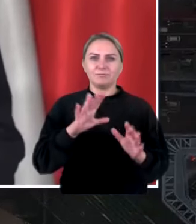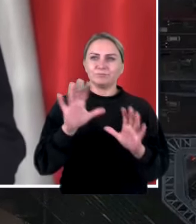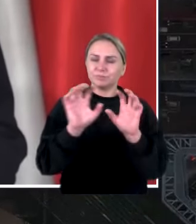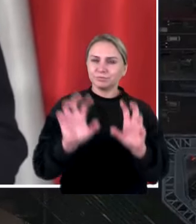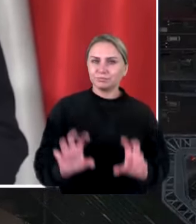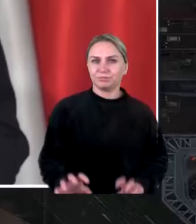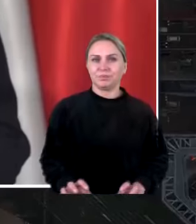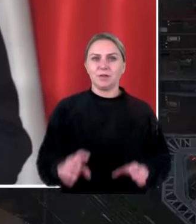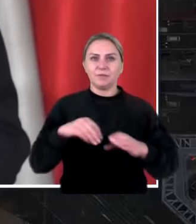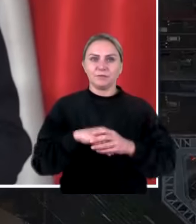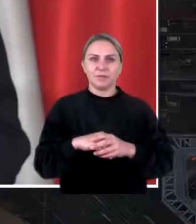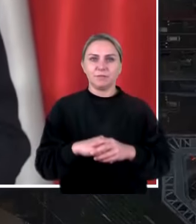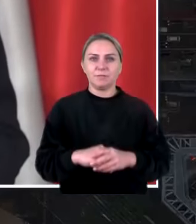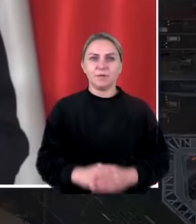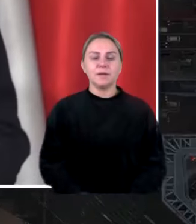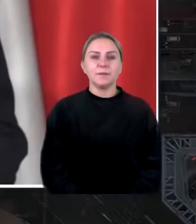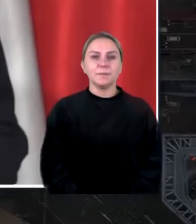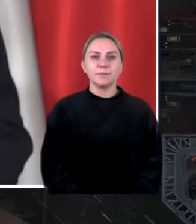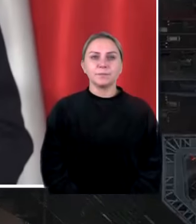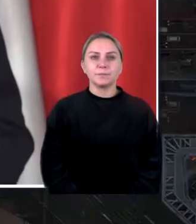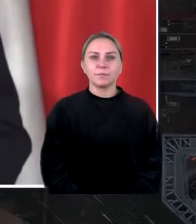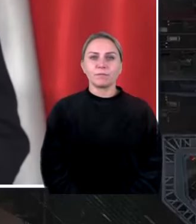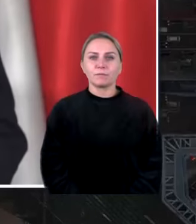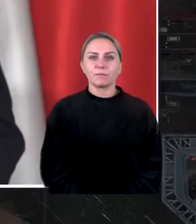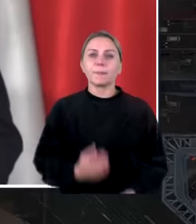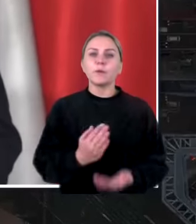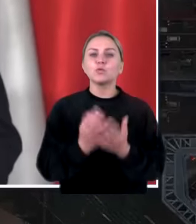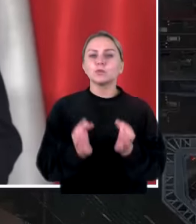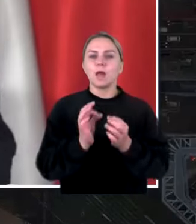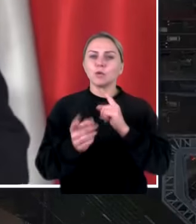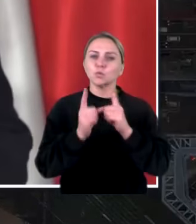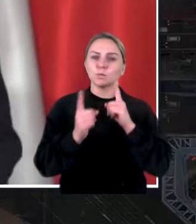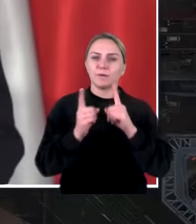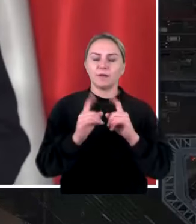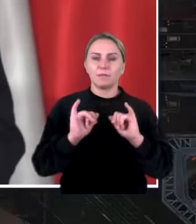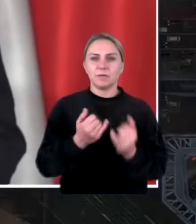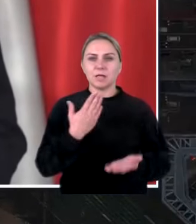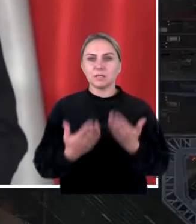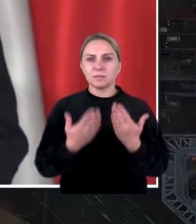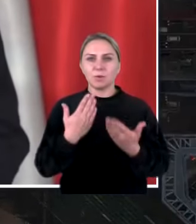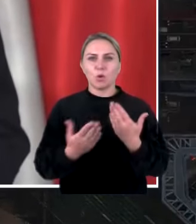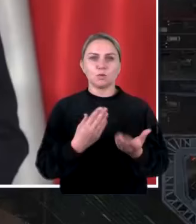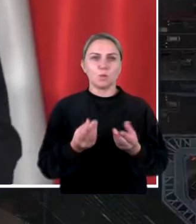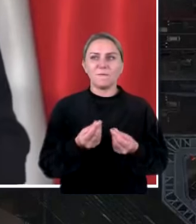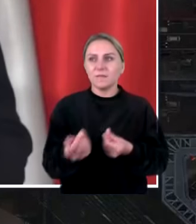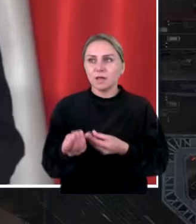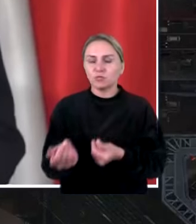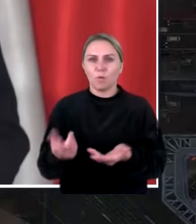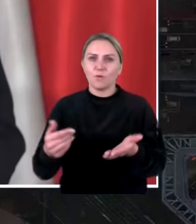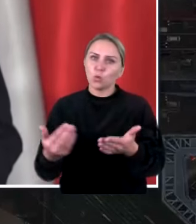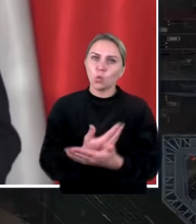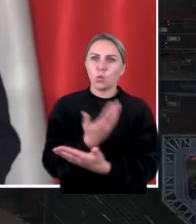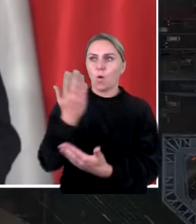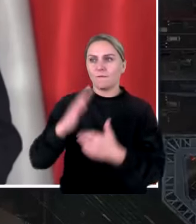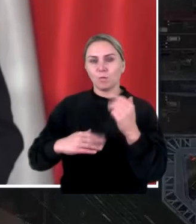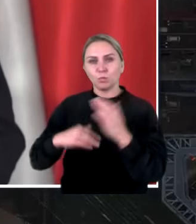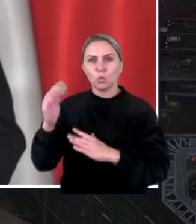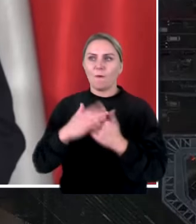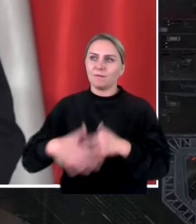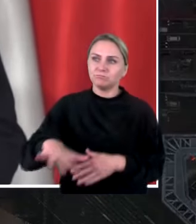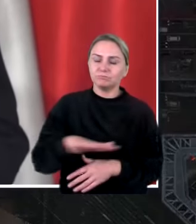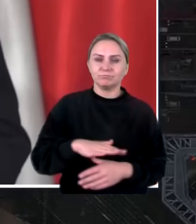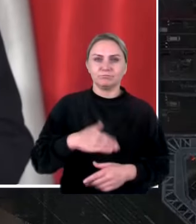już rozmawiamy o tym, w jaki sposób finansować odnowę tych terenów, które